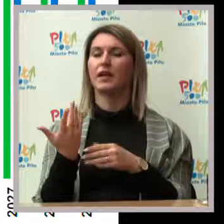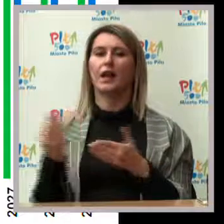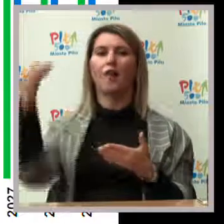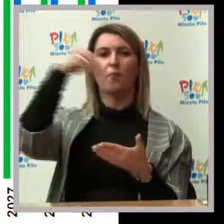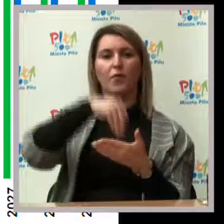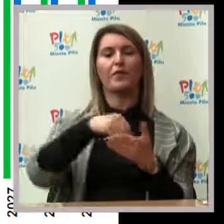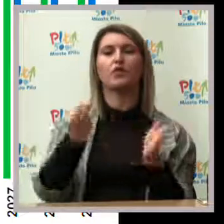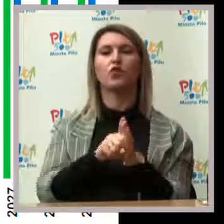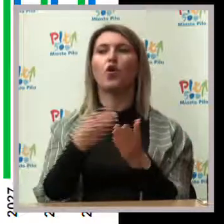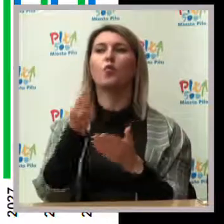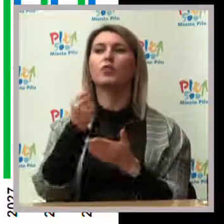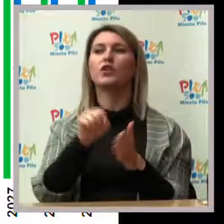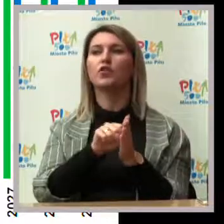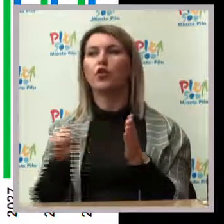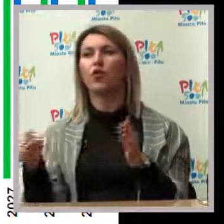roku